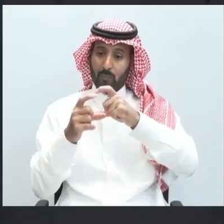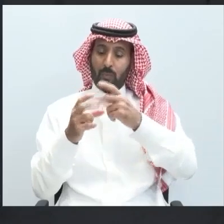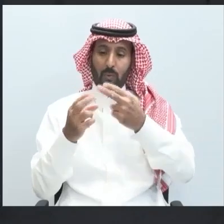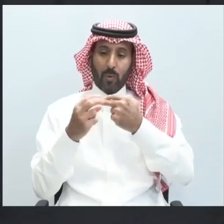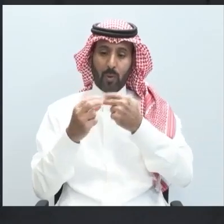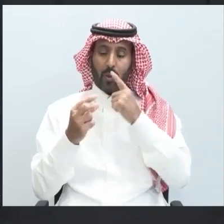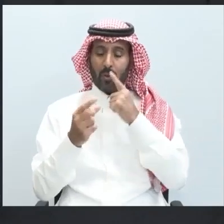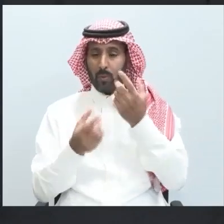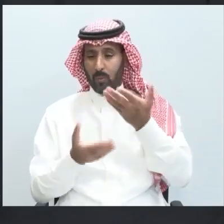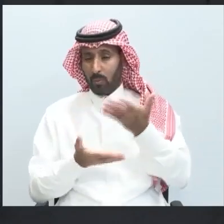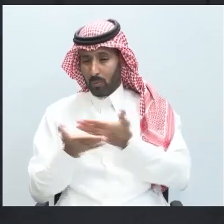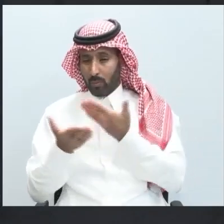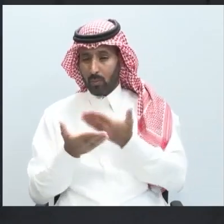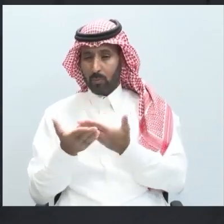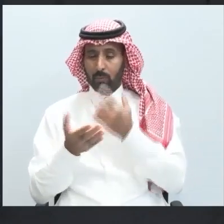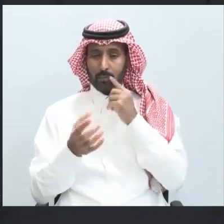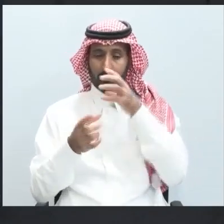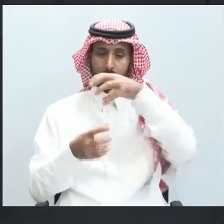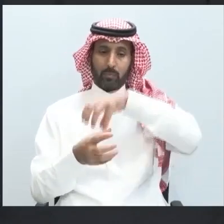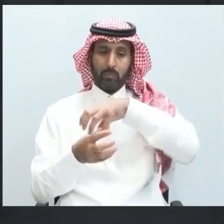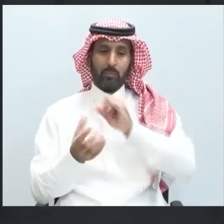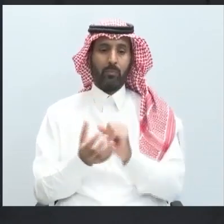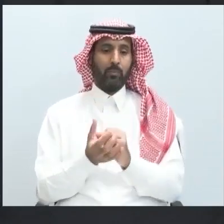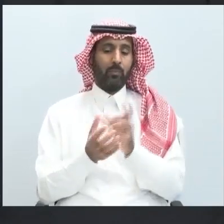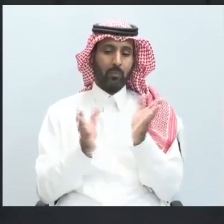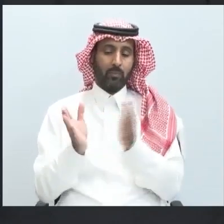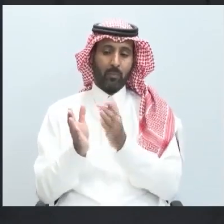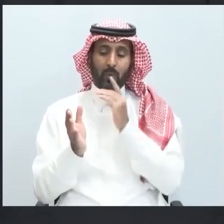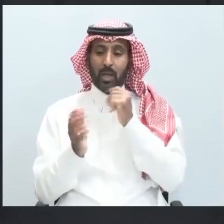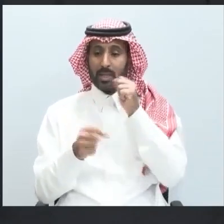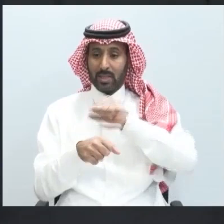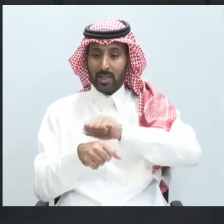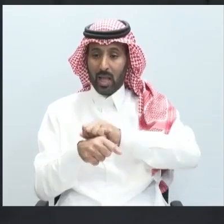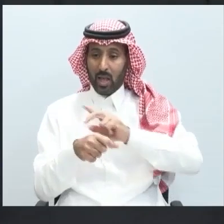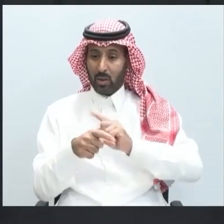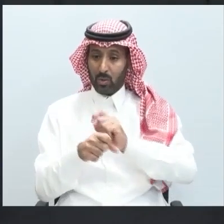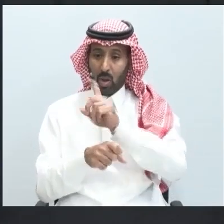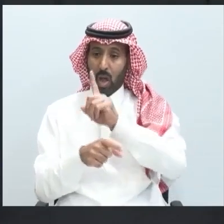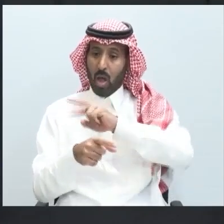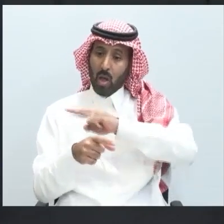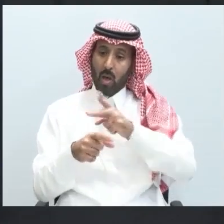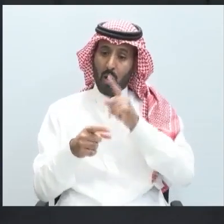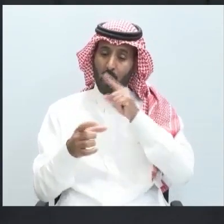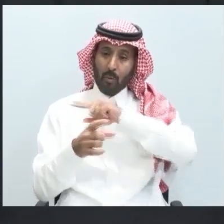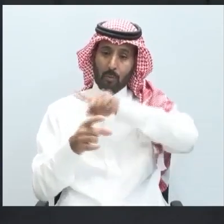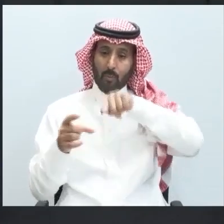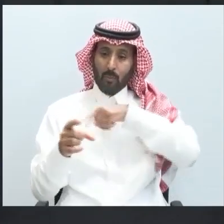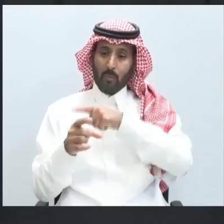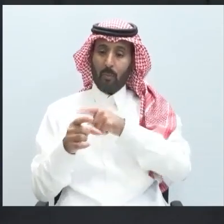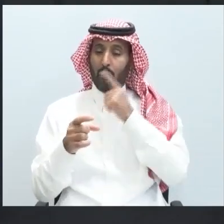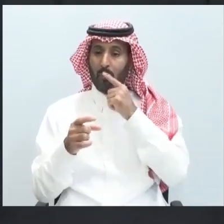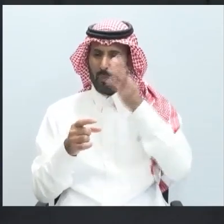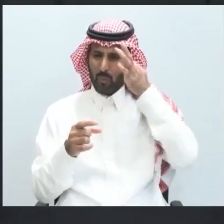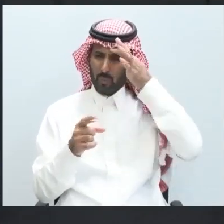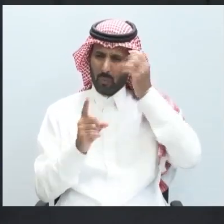وحدث تفاعل حدث تفاعل ما بين الحاله الصلبه الى الحاله الغازيه اذا النظام مغلق ايضا كانت درجه